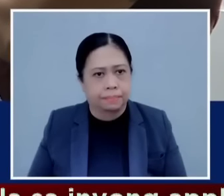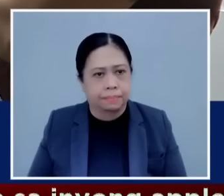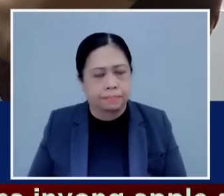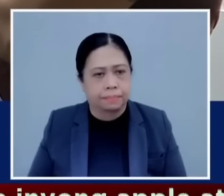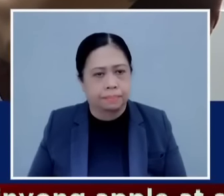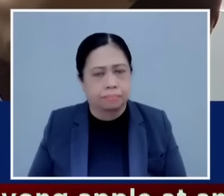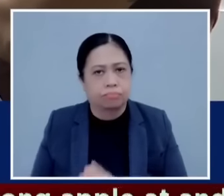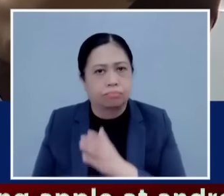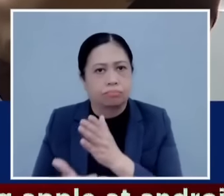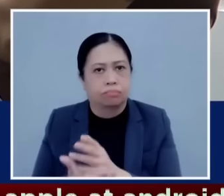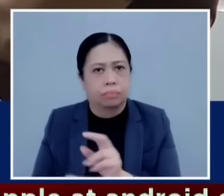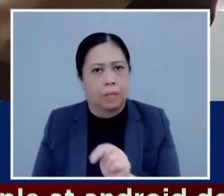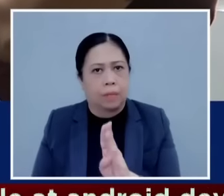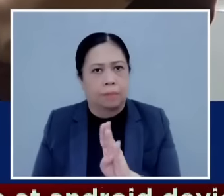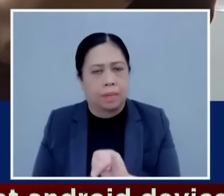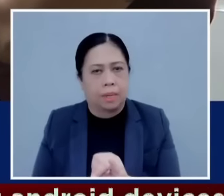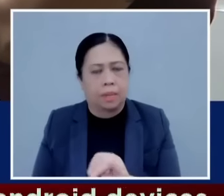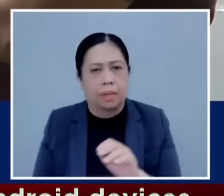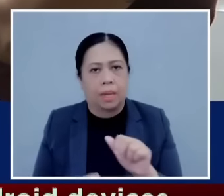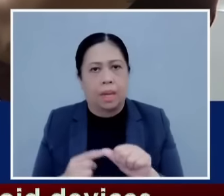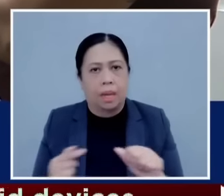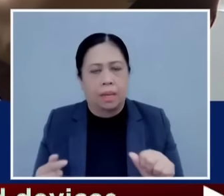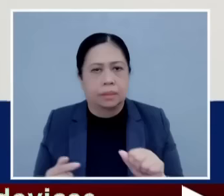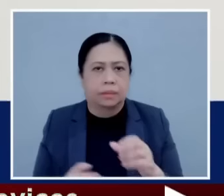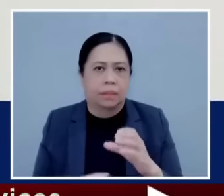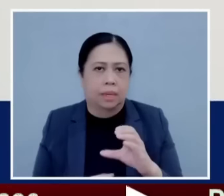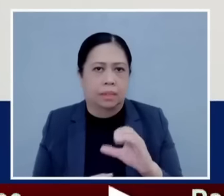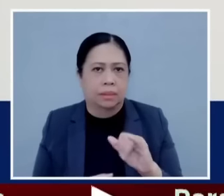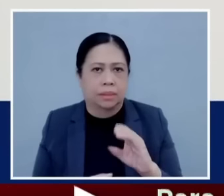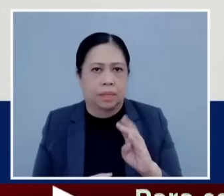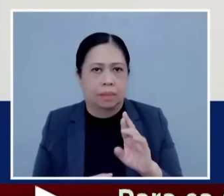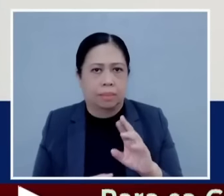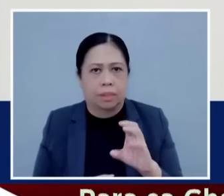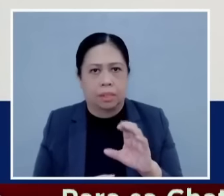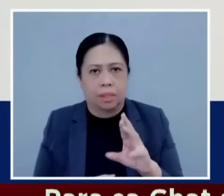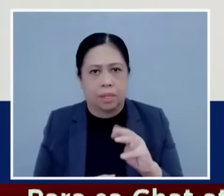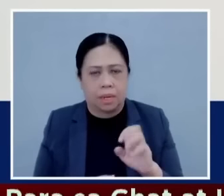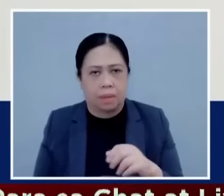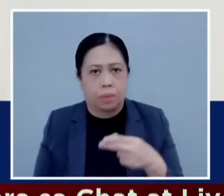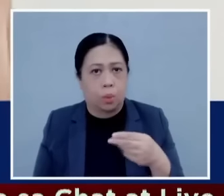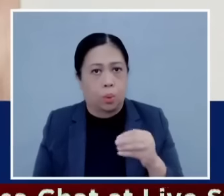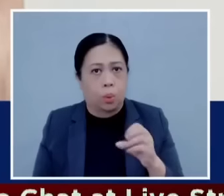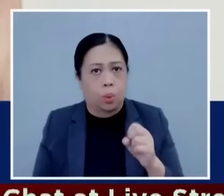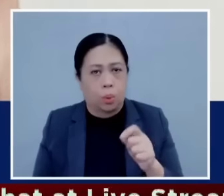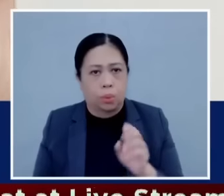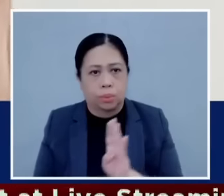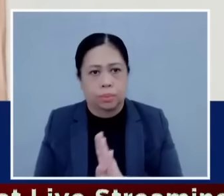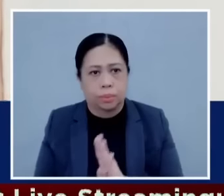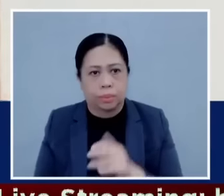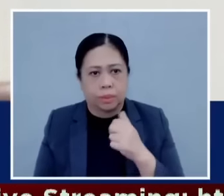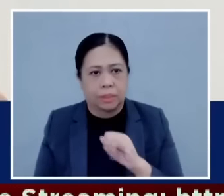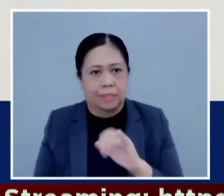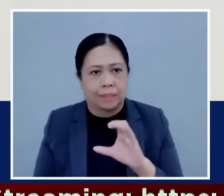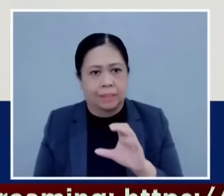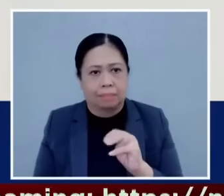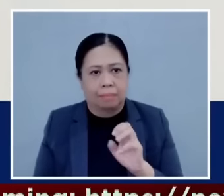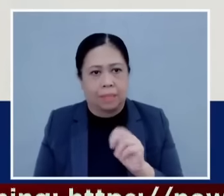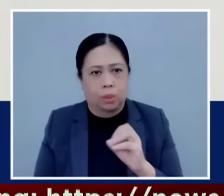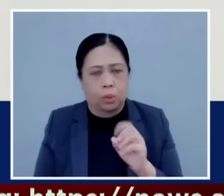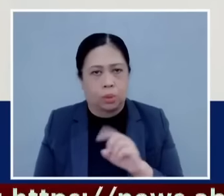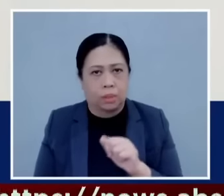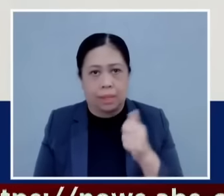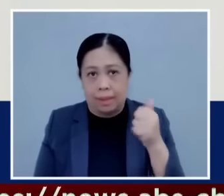Dumulog sa NBI, Anti-Organized and Transnational Crimes Division, ang host entrepreneur na si Icy Mendoza. Nakipag-chat kasi ang kanyang